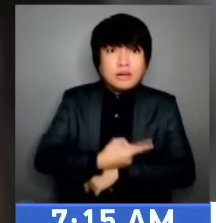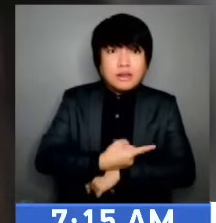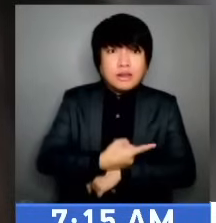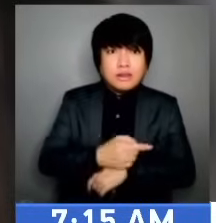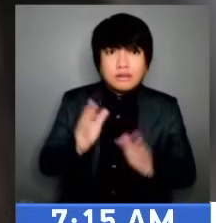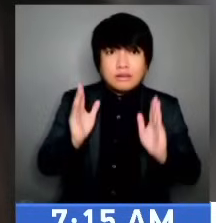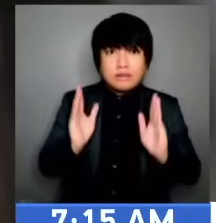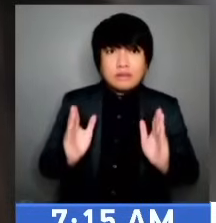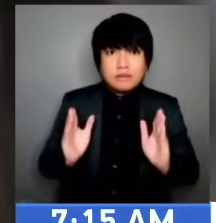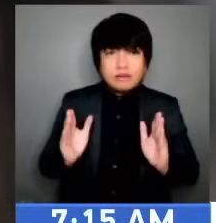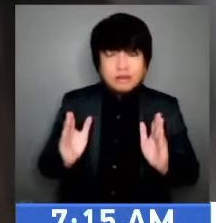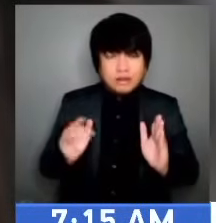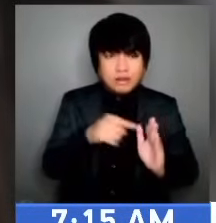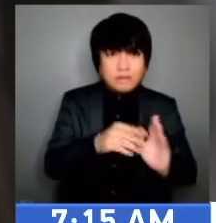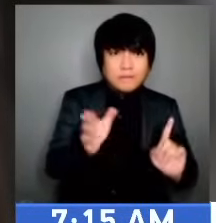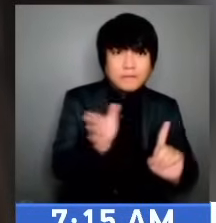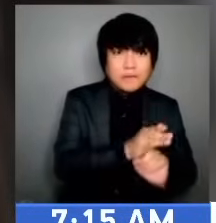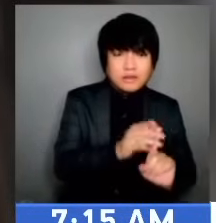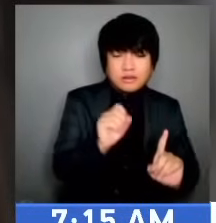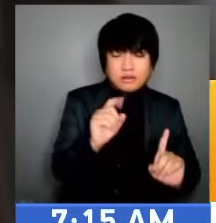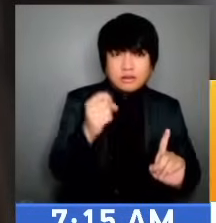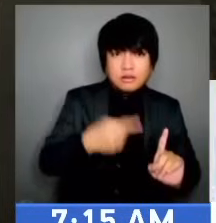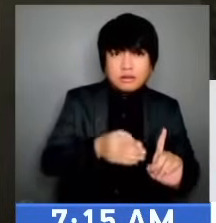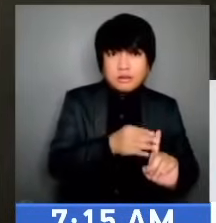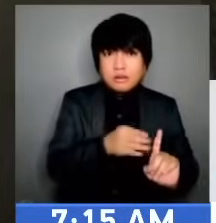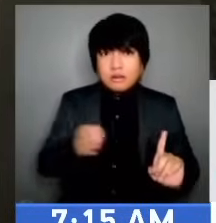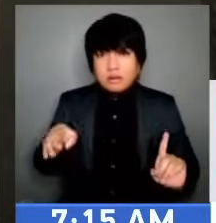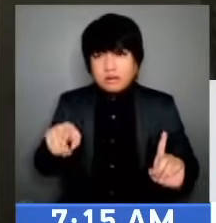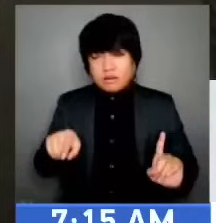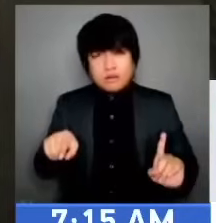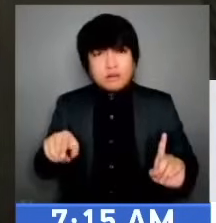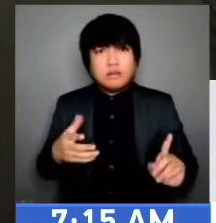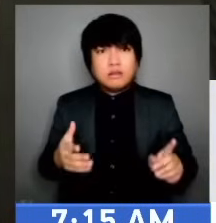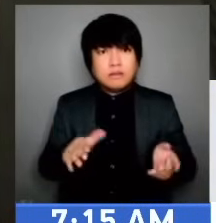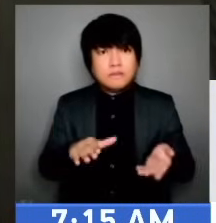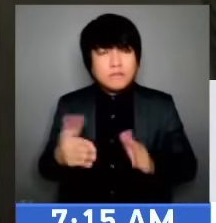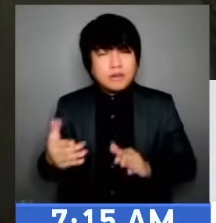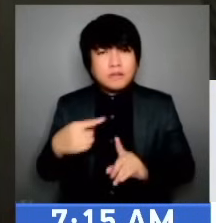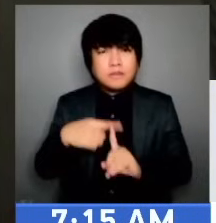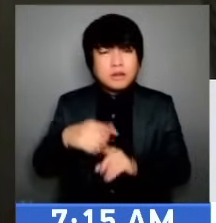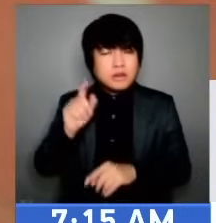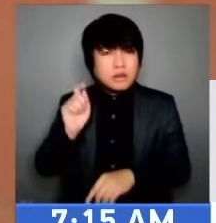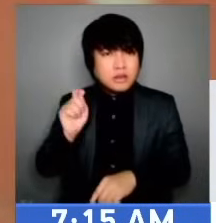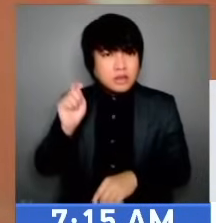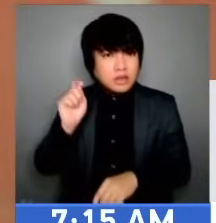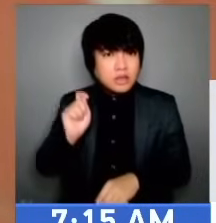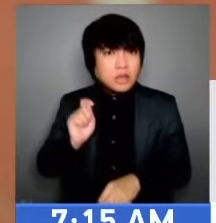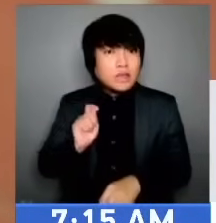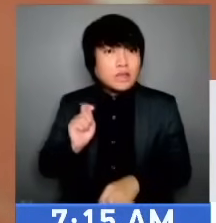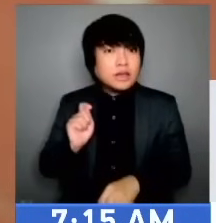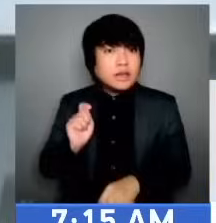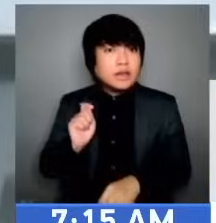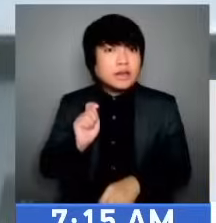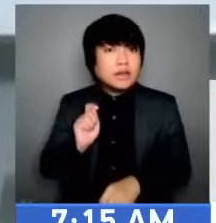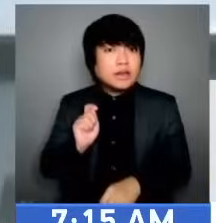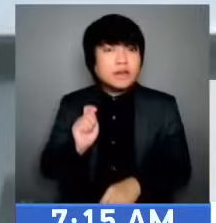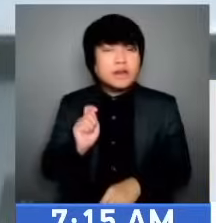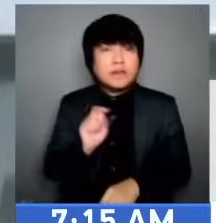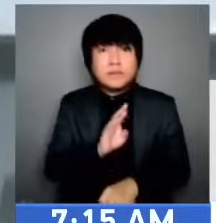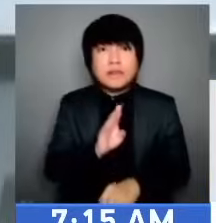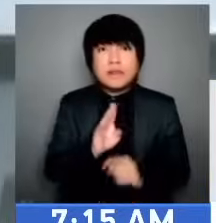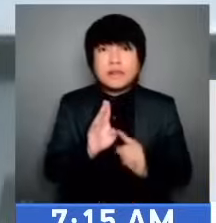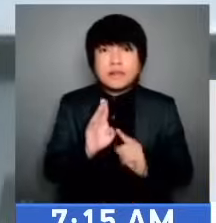at pagkamatay nito, pati ang hinihinalang tuberculosis na pwede raw maka-impeksyon sa utak ng tao. It can